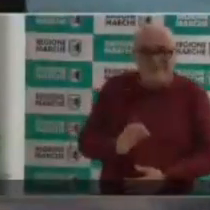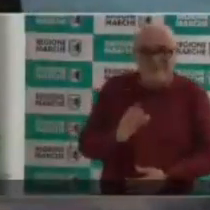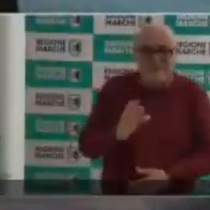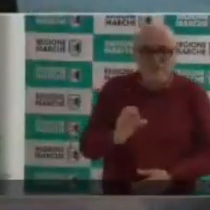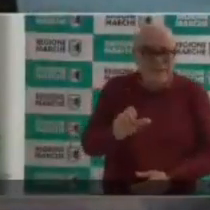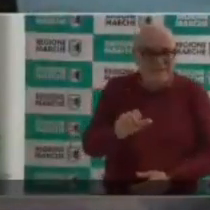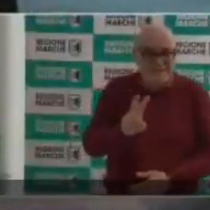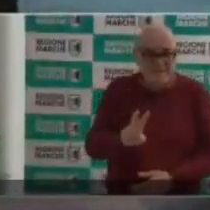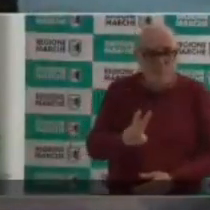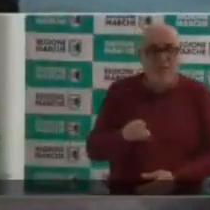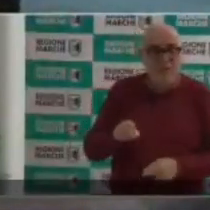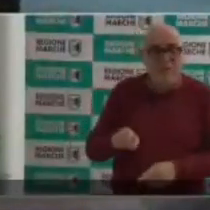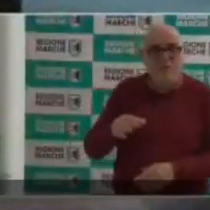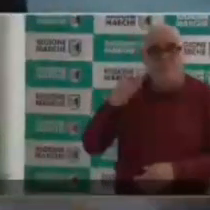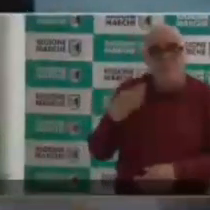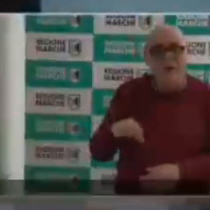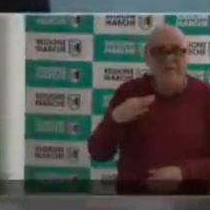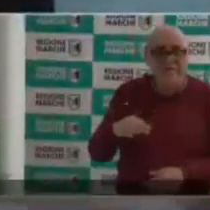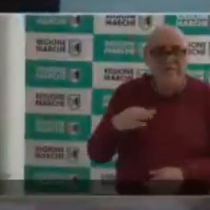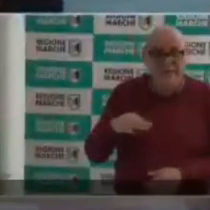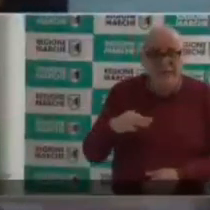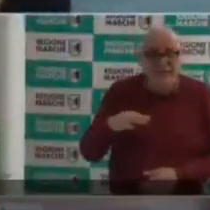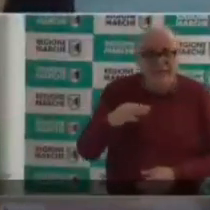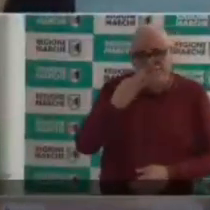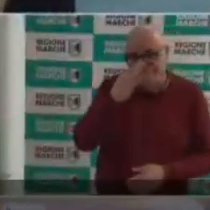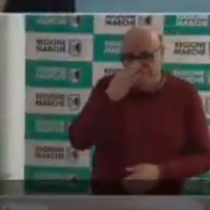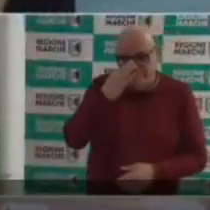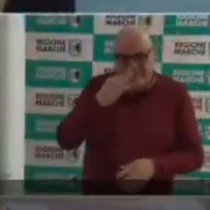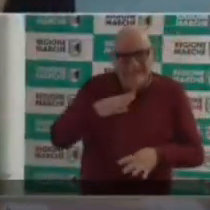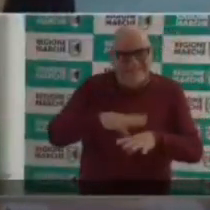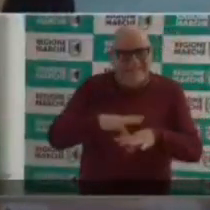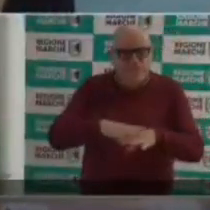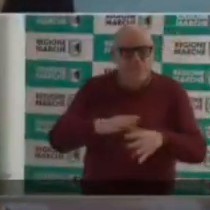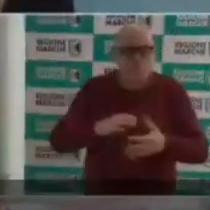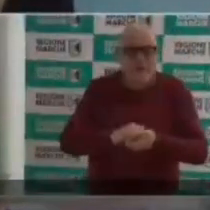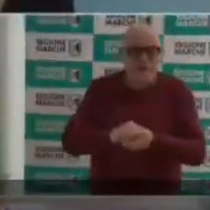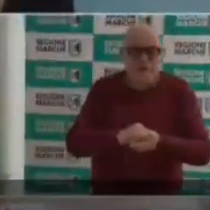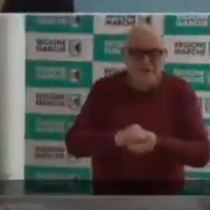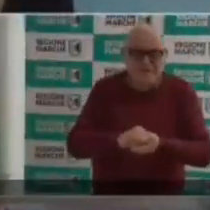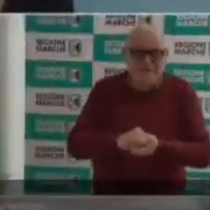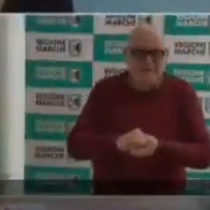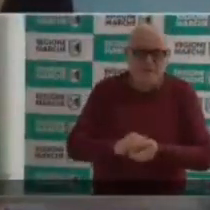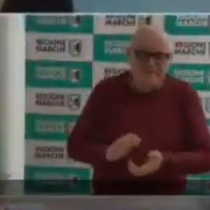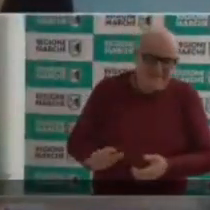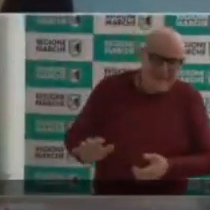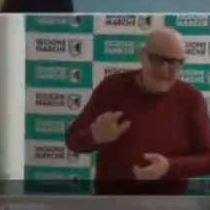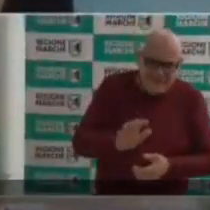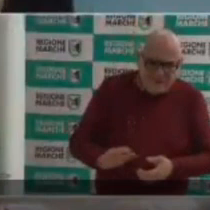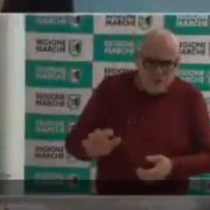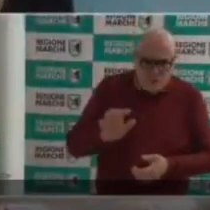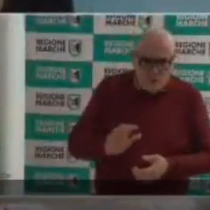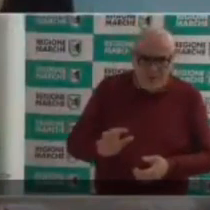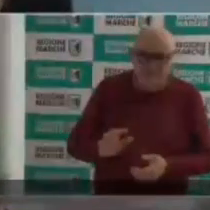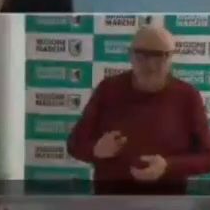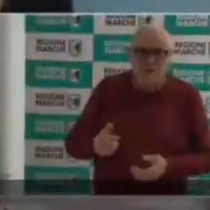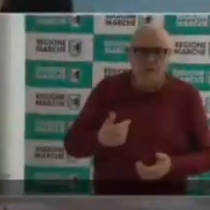è quella di qualificare il tessuto associativo della nostra regione. Noi lo